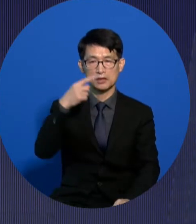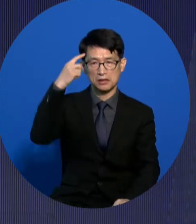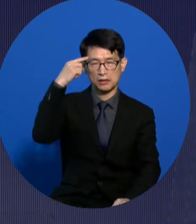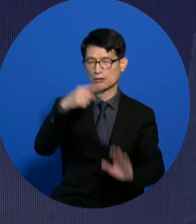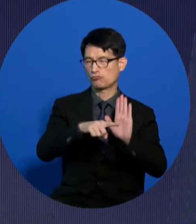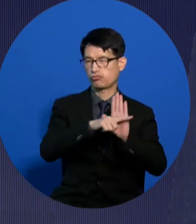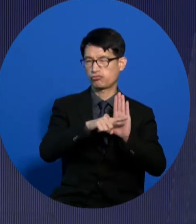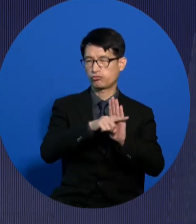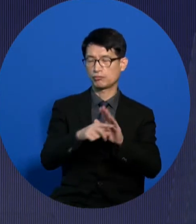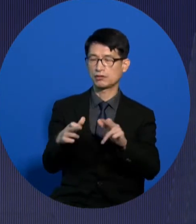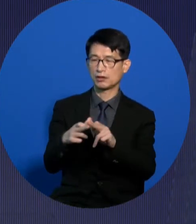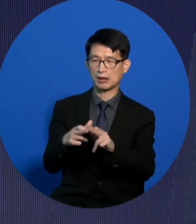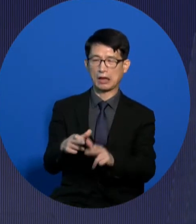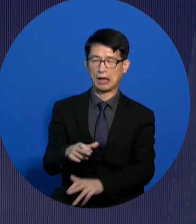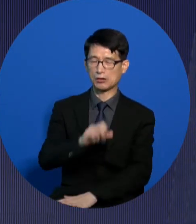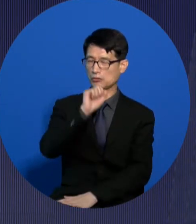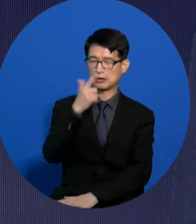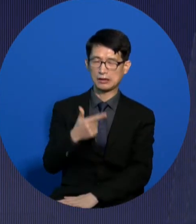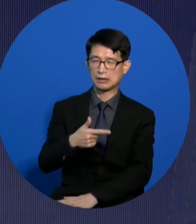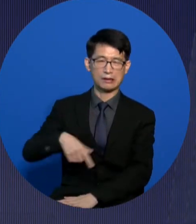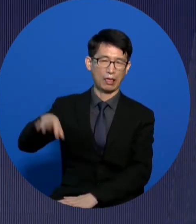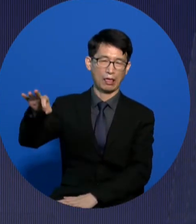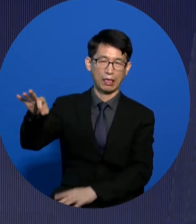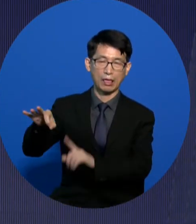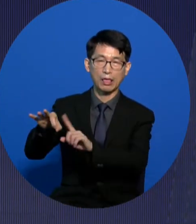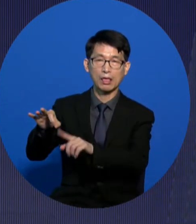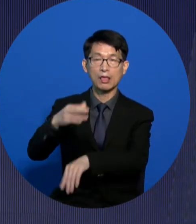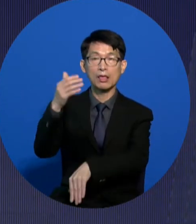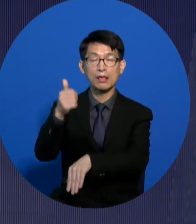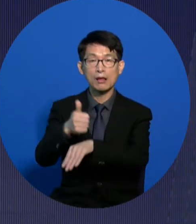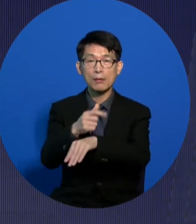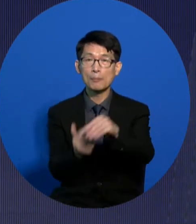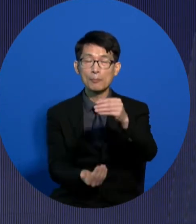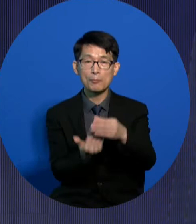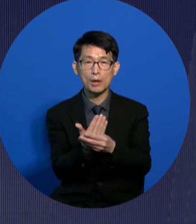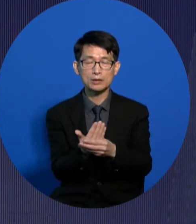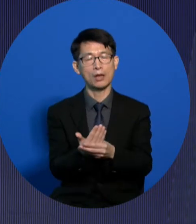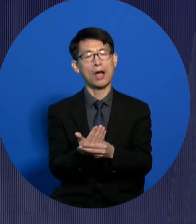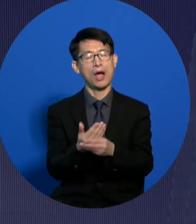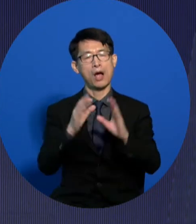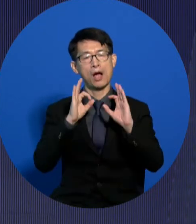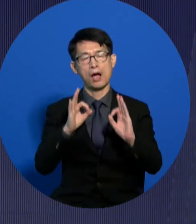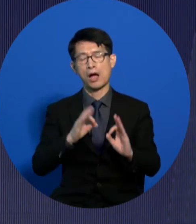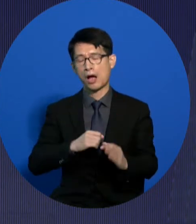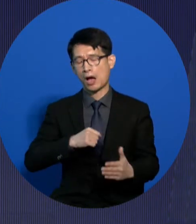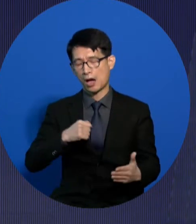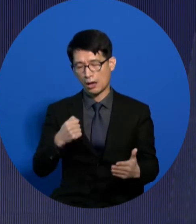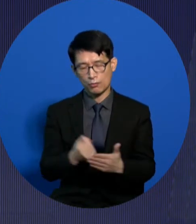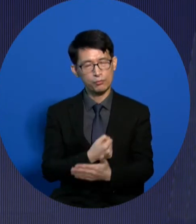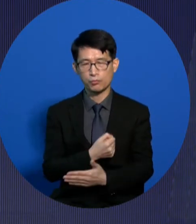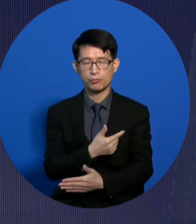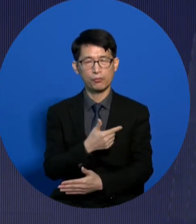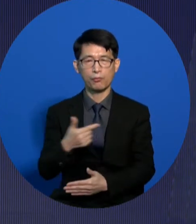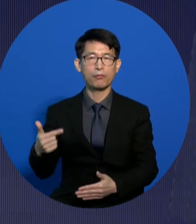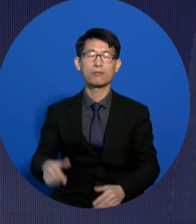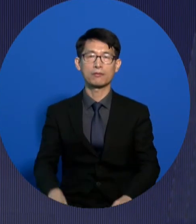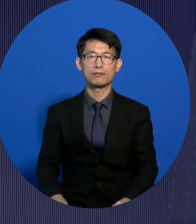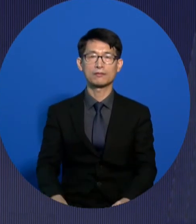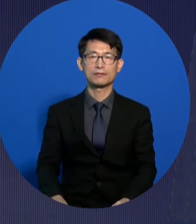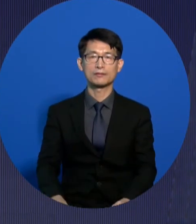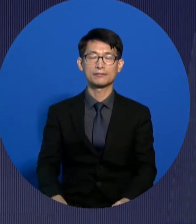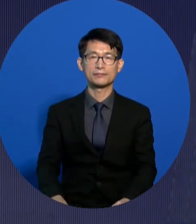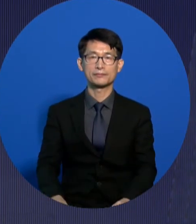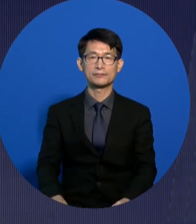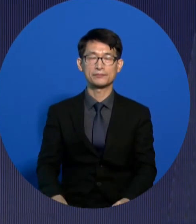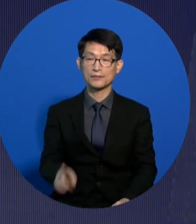상황이 교육 현장에서 발생하는 것에 개탄을 금하지 않을 수가 없습니다. 저는 통합교육에 대해